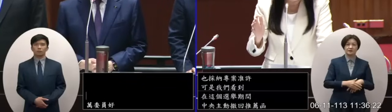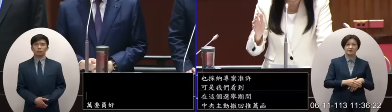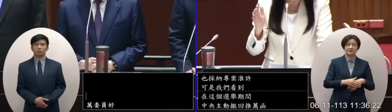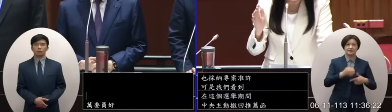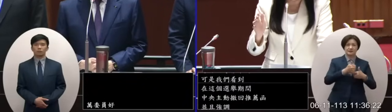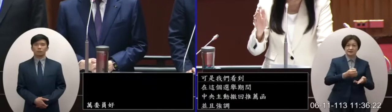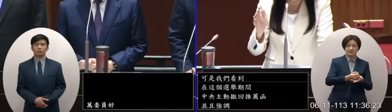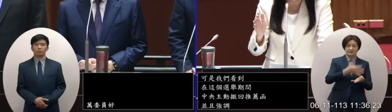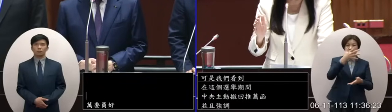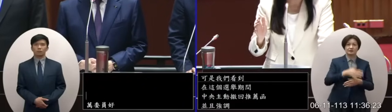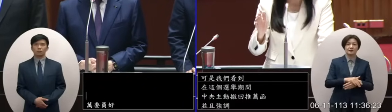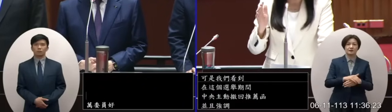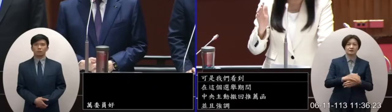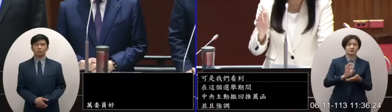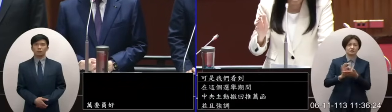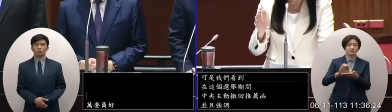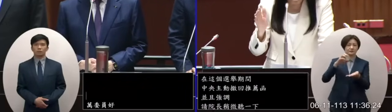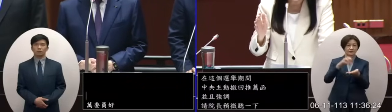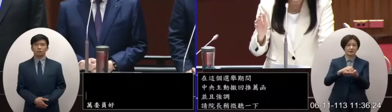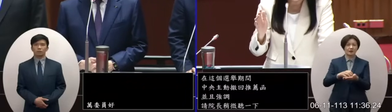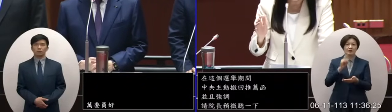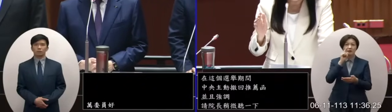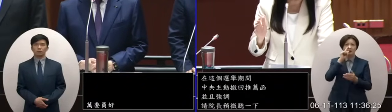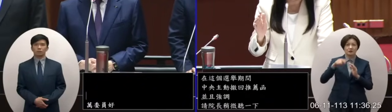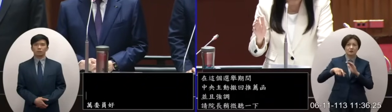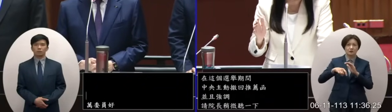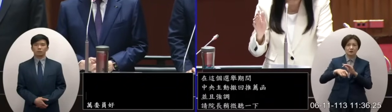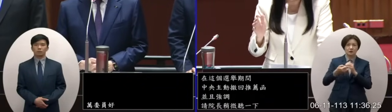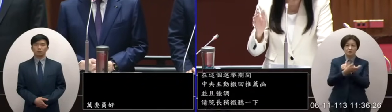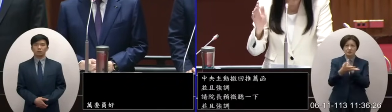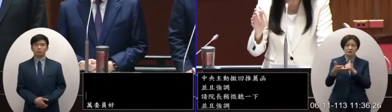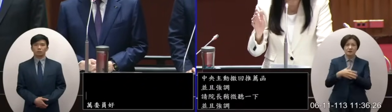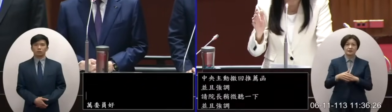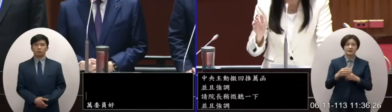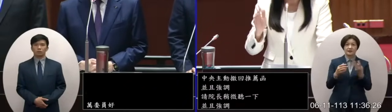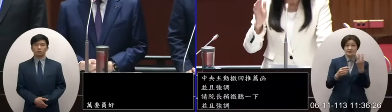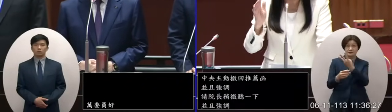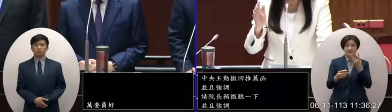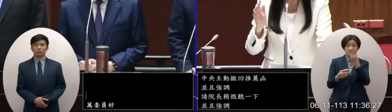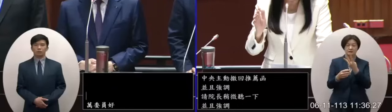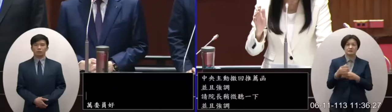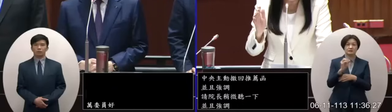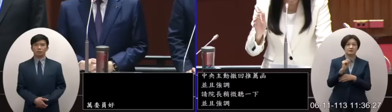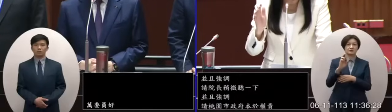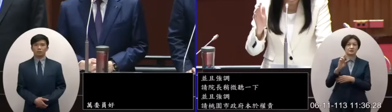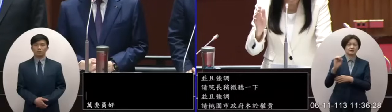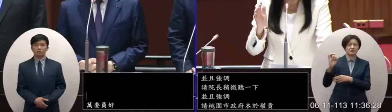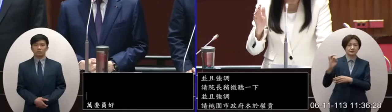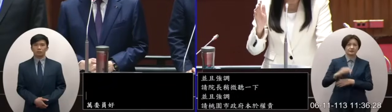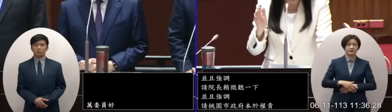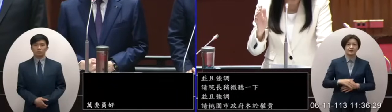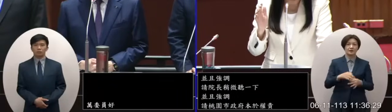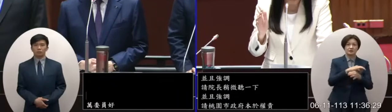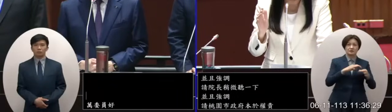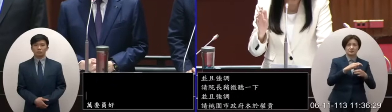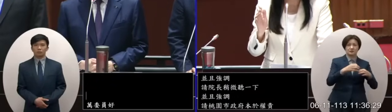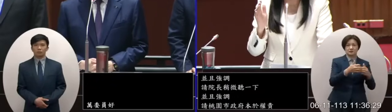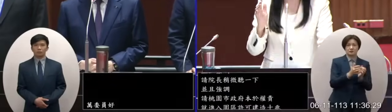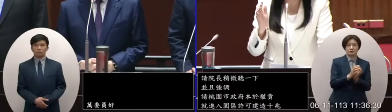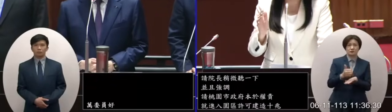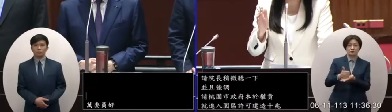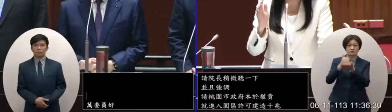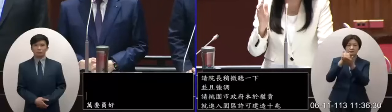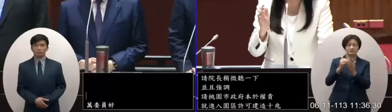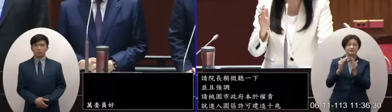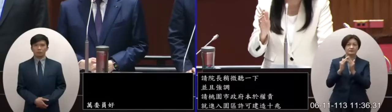以及空污排放规范，决定三家 SRF 厂商入园与否。经济部尊重市府依